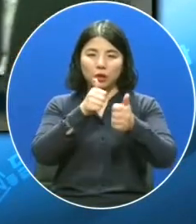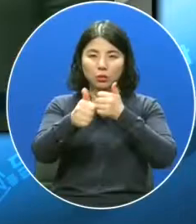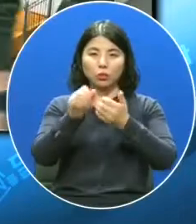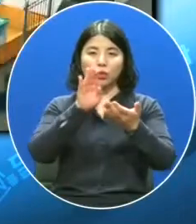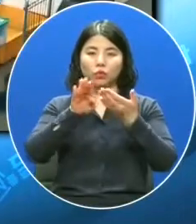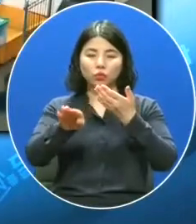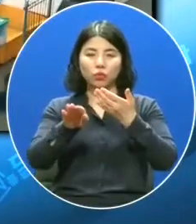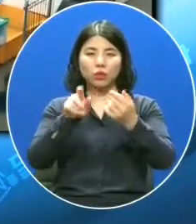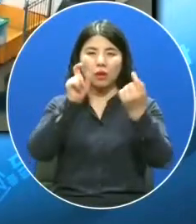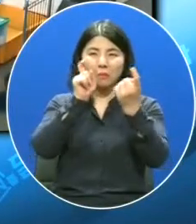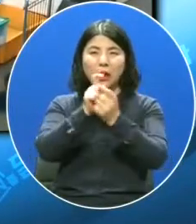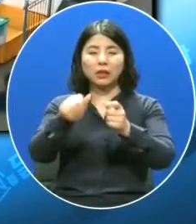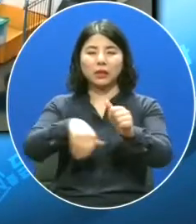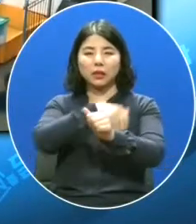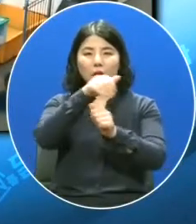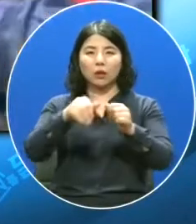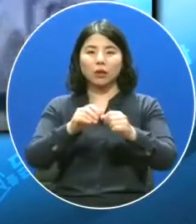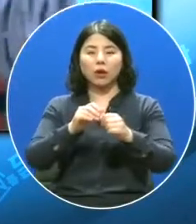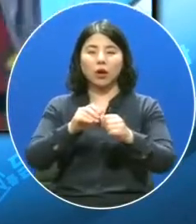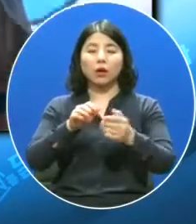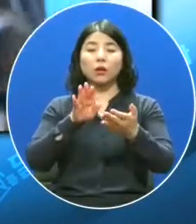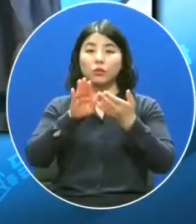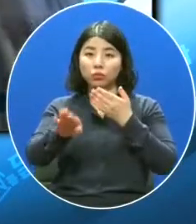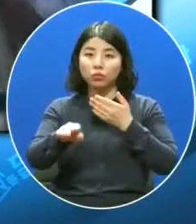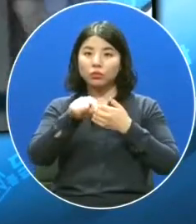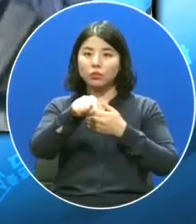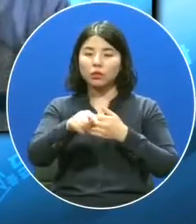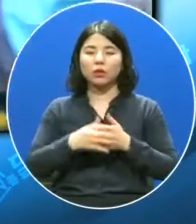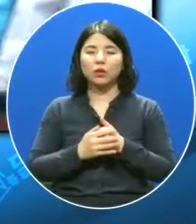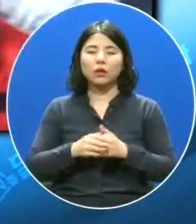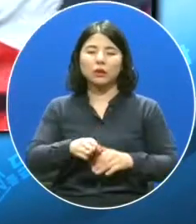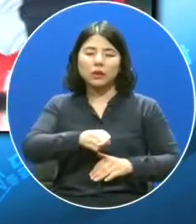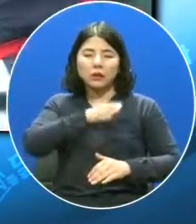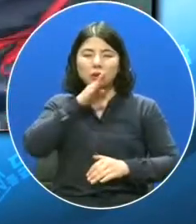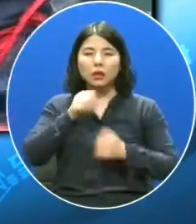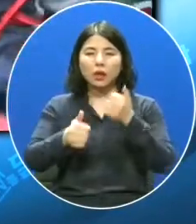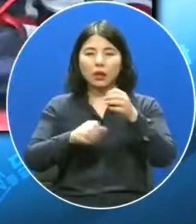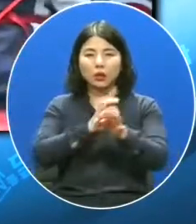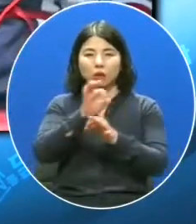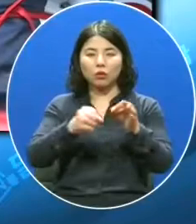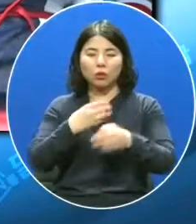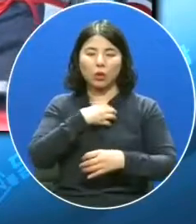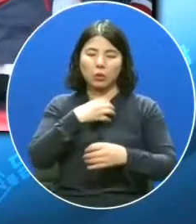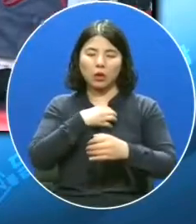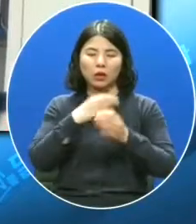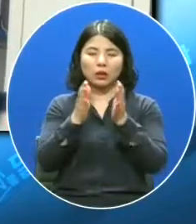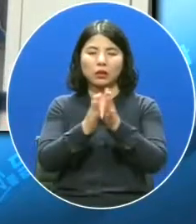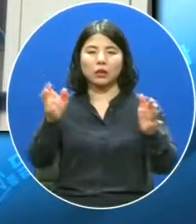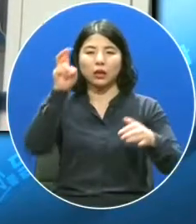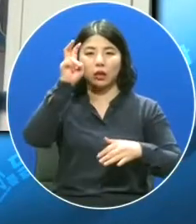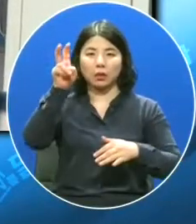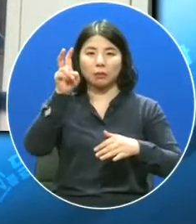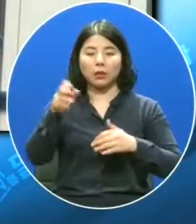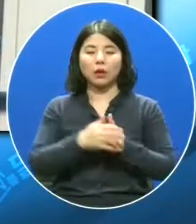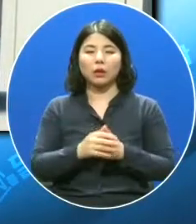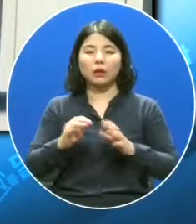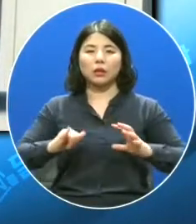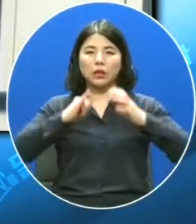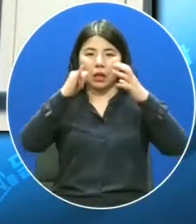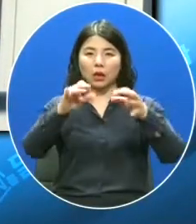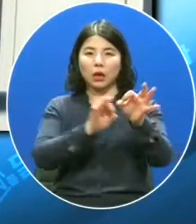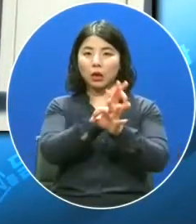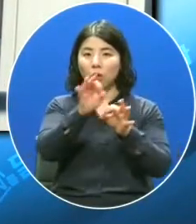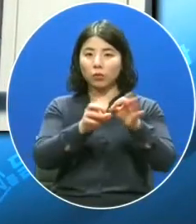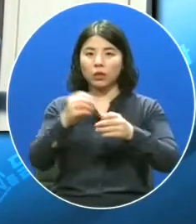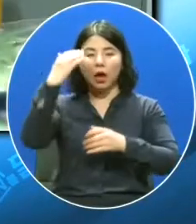코로나19를 극복한 이후에 다가올 상황, 즉 포스트 코로나 시대는 본격적인 경제적 위기가 시작되는 단계입니다.